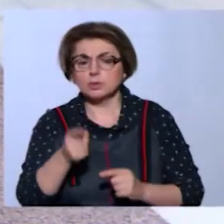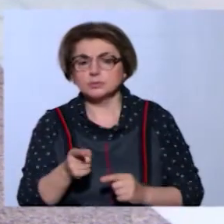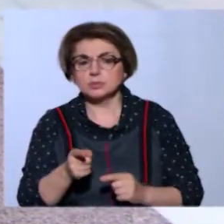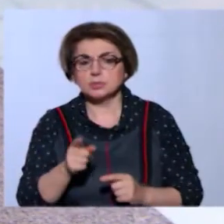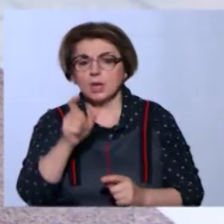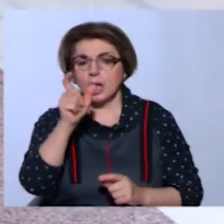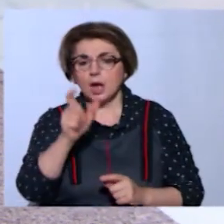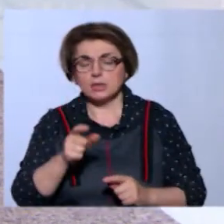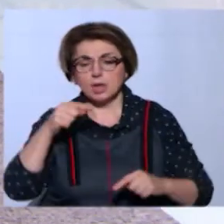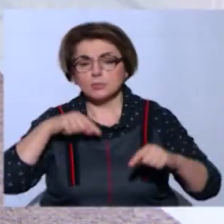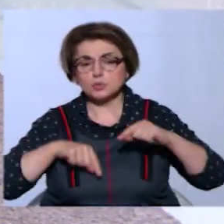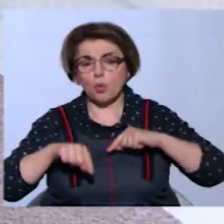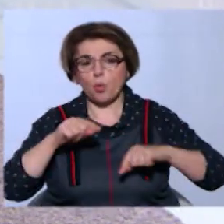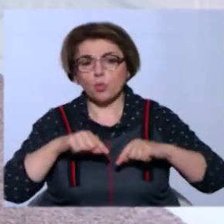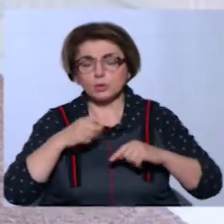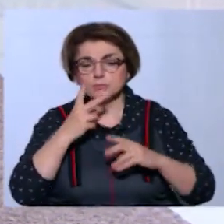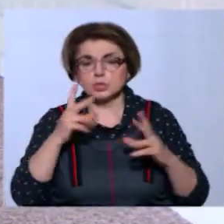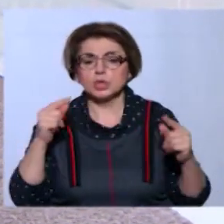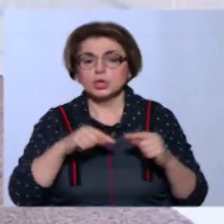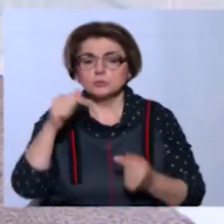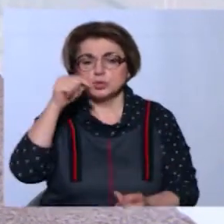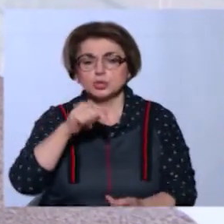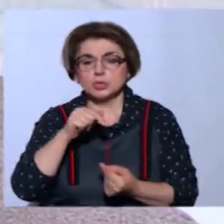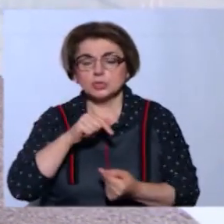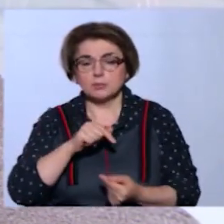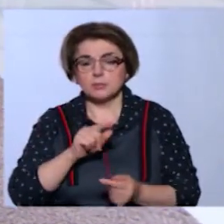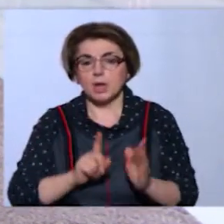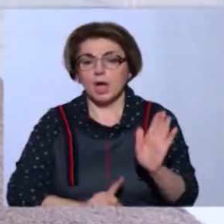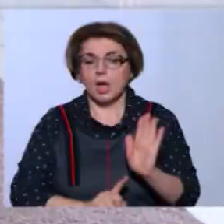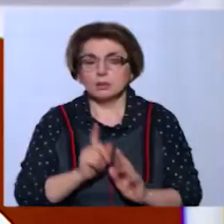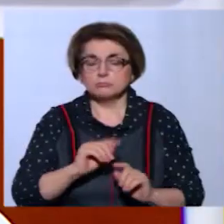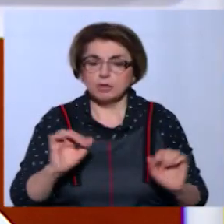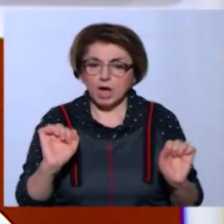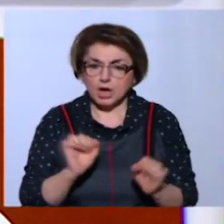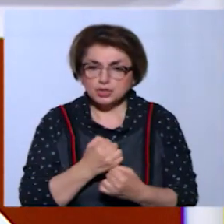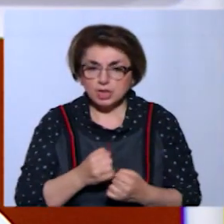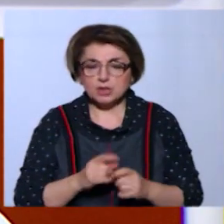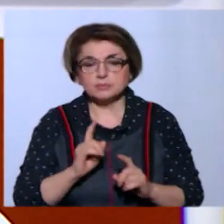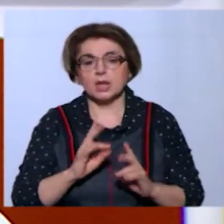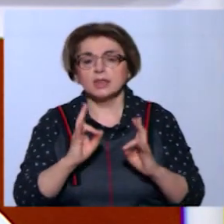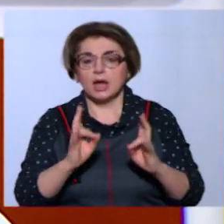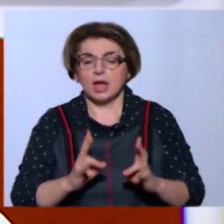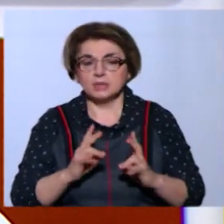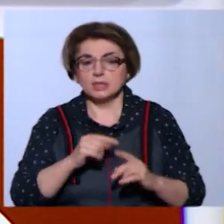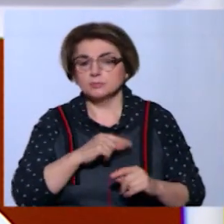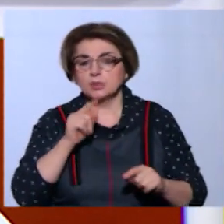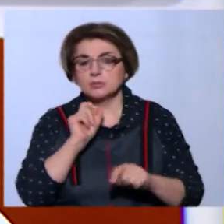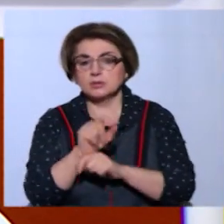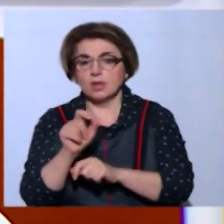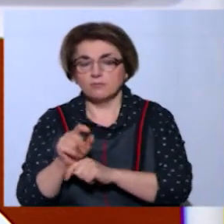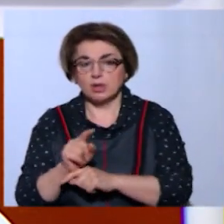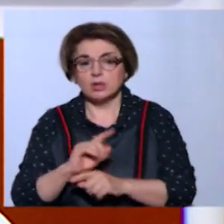ადამიანის ორგანიზმის მოთხოვნილების შესაბამისად აჩქარებს ან ანელებს ორგანოთა ფუნქციებს. გარდა